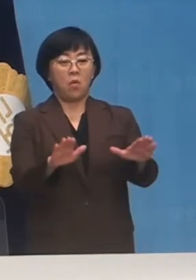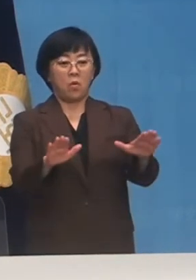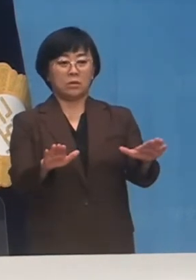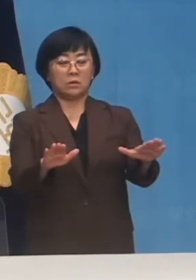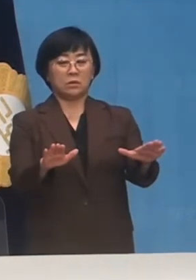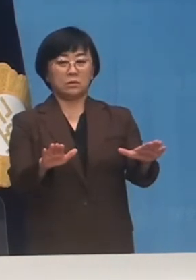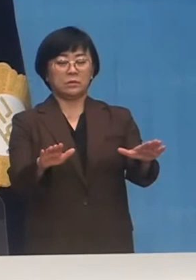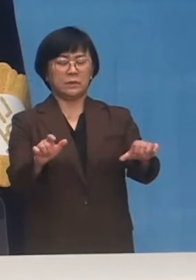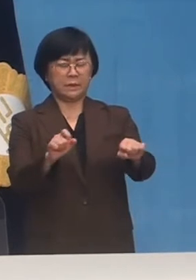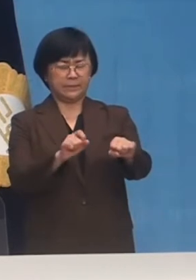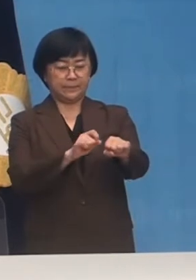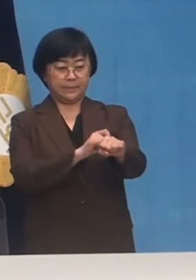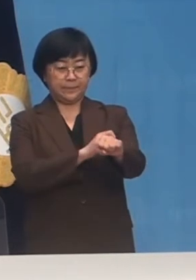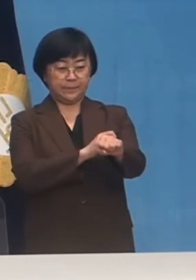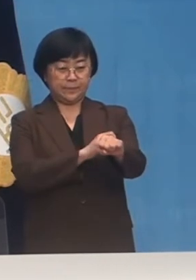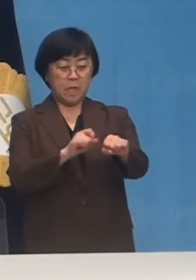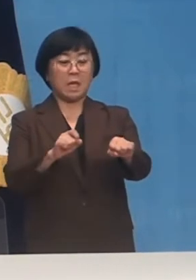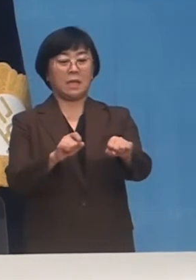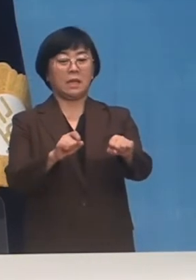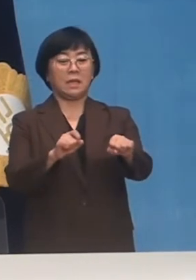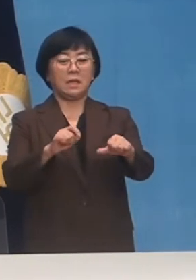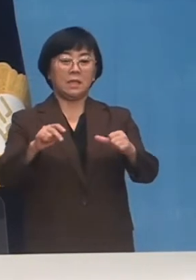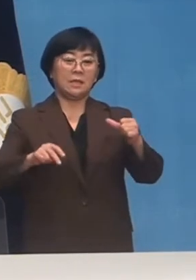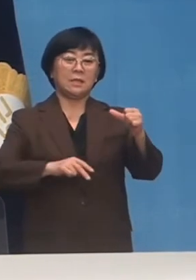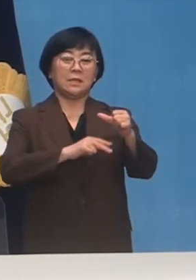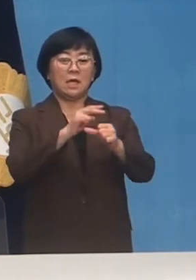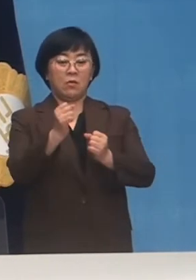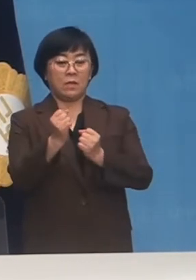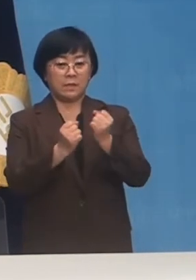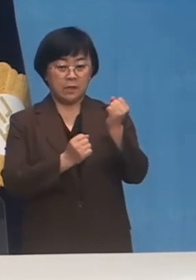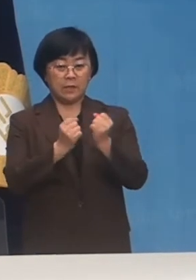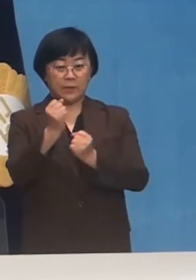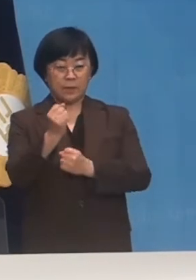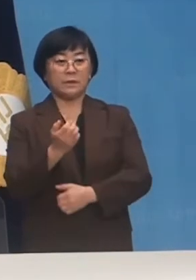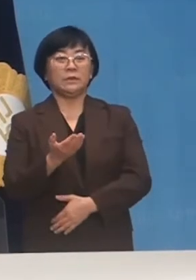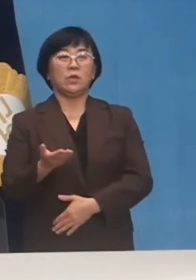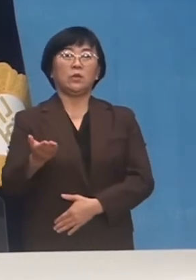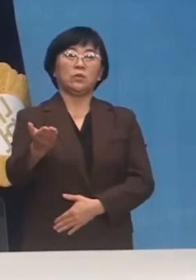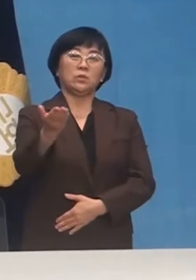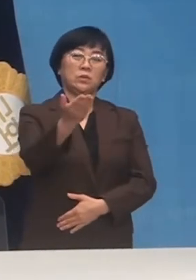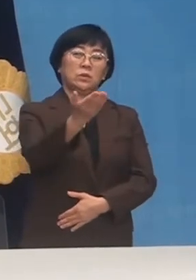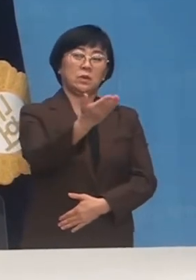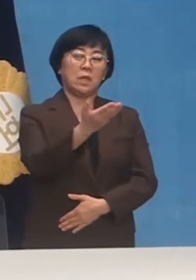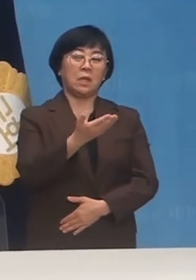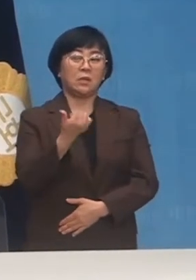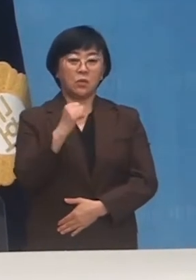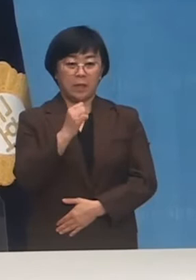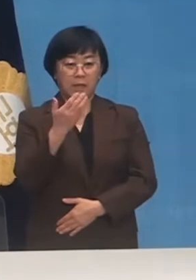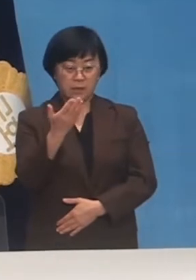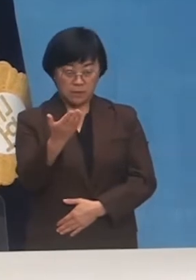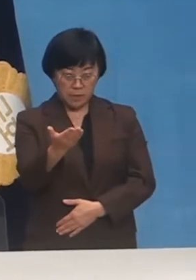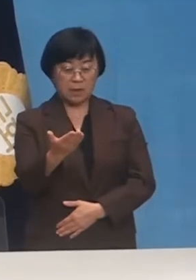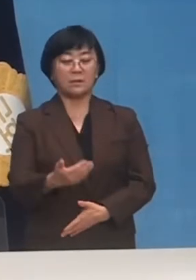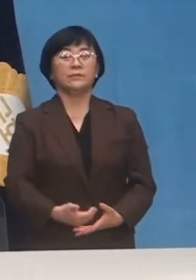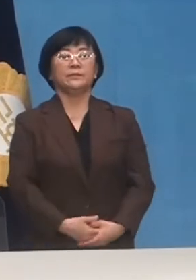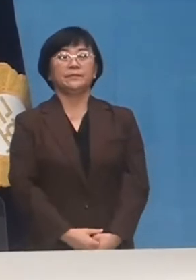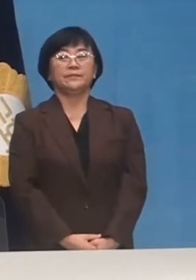아주 특별한 기자회견을 여러분들께 소개해 드리려고